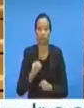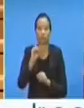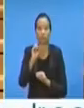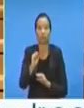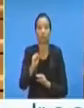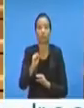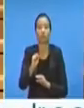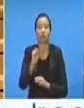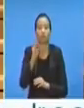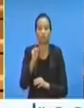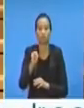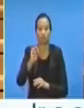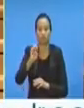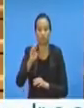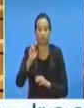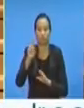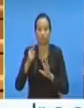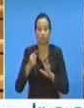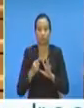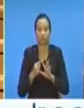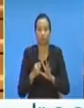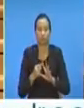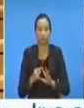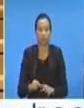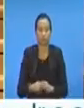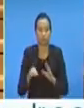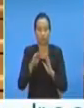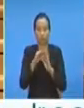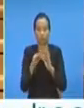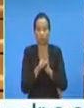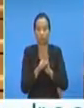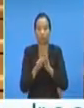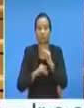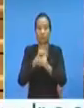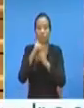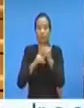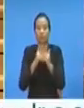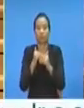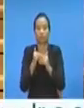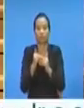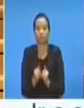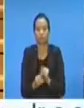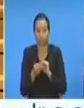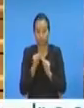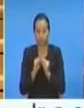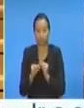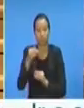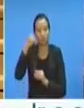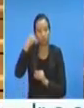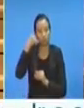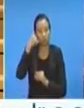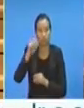มตตาขออนุญาตที่เอ่ยนามได้อภิปรายขั้นตอนพัฒนาการของหมายเลขโทรศัพท์ฉุกเฉินไปโดยละเอียดแล้